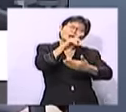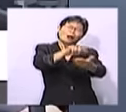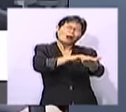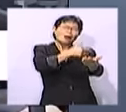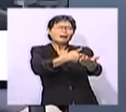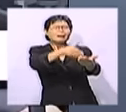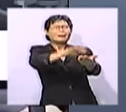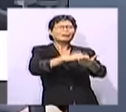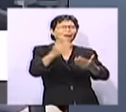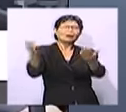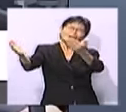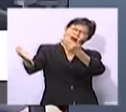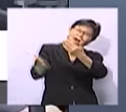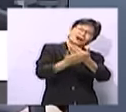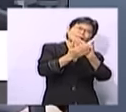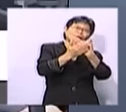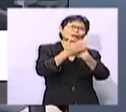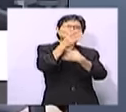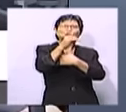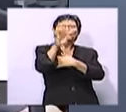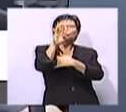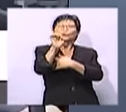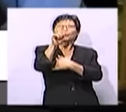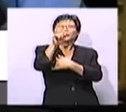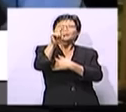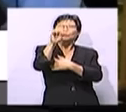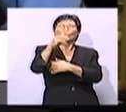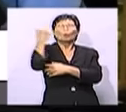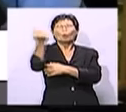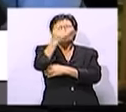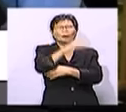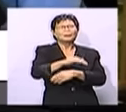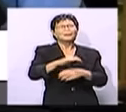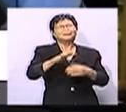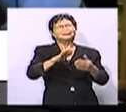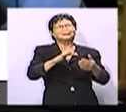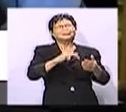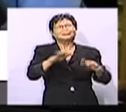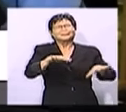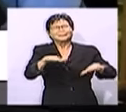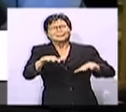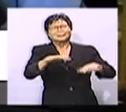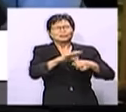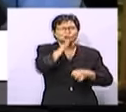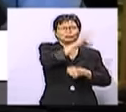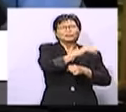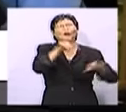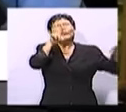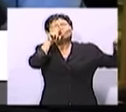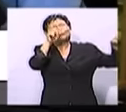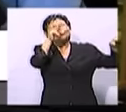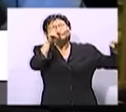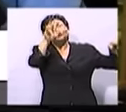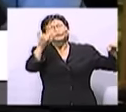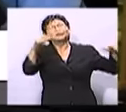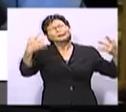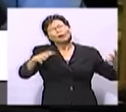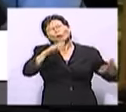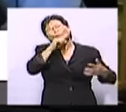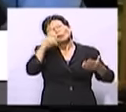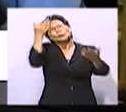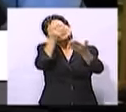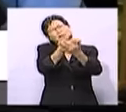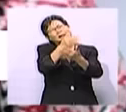kegemarannya, Come Back to Sorrento, Always, Getaran Jiwa dan Burung Nuri. Biarpun usianya kini